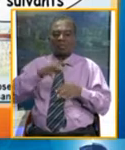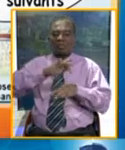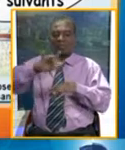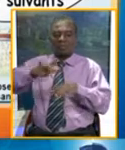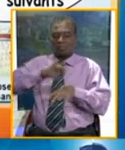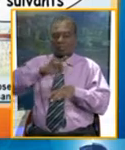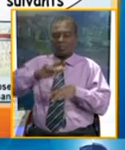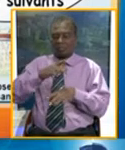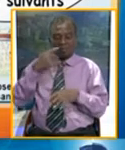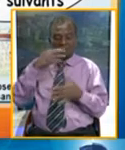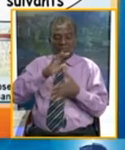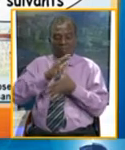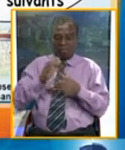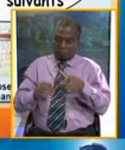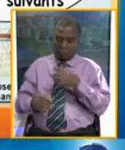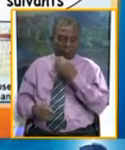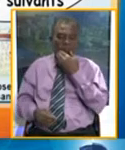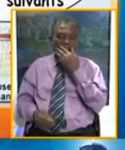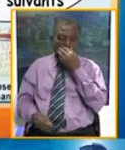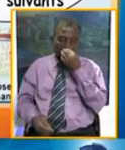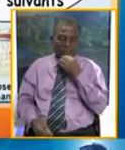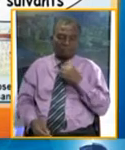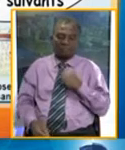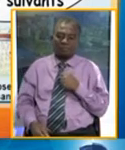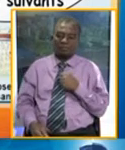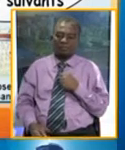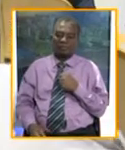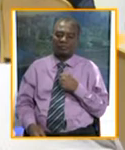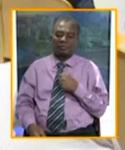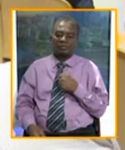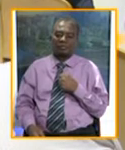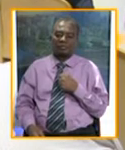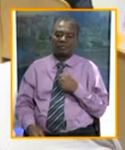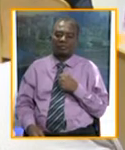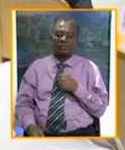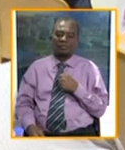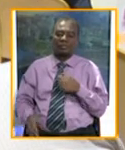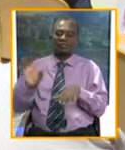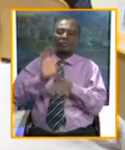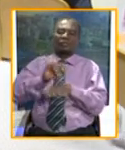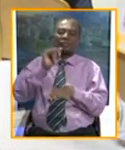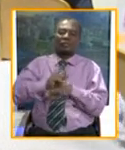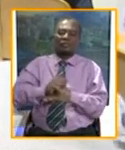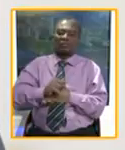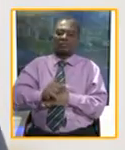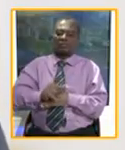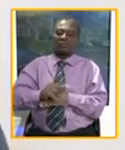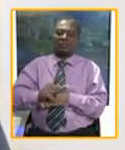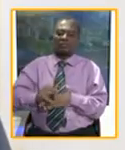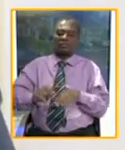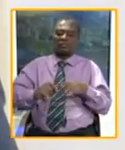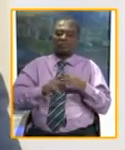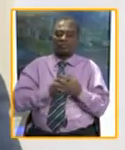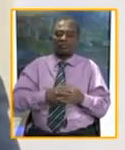tourne. Les précisions dans ce reportage de Didier Onguessan. La Côte d'Ivoire lance la